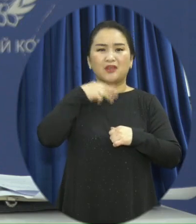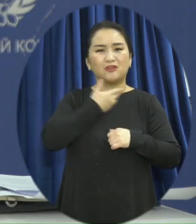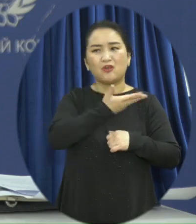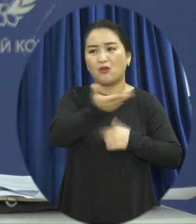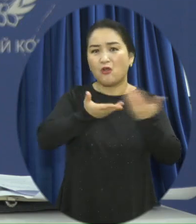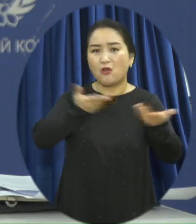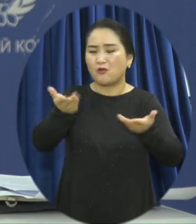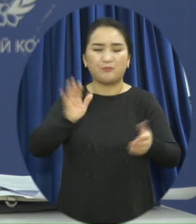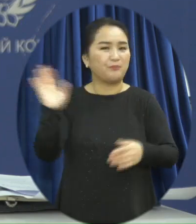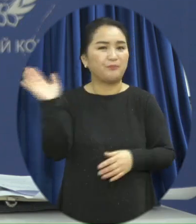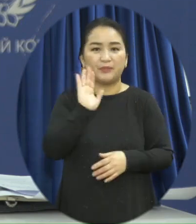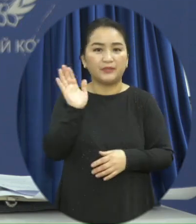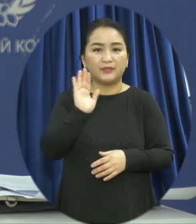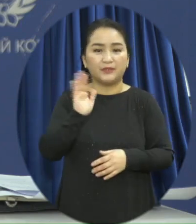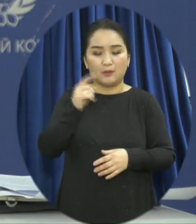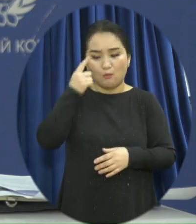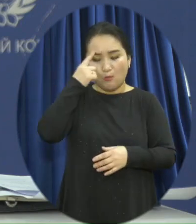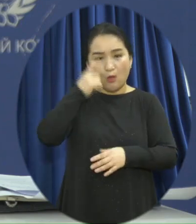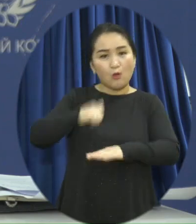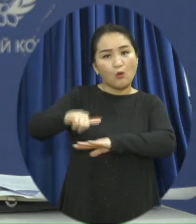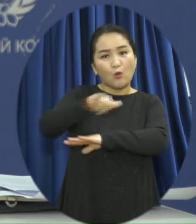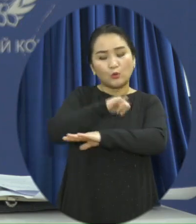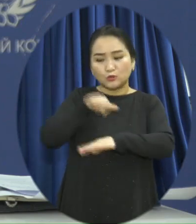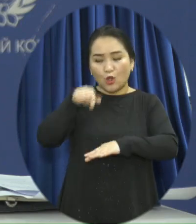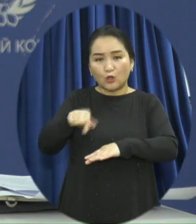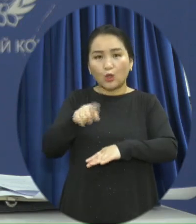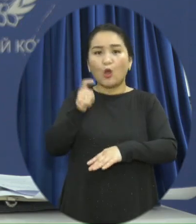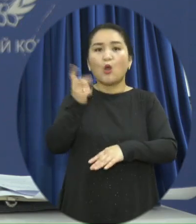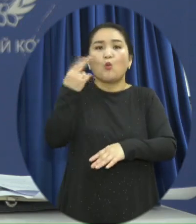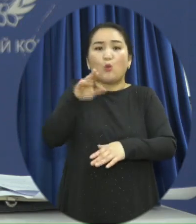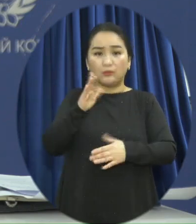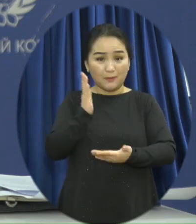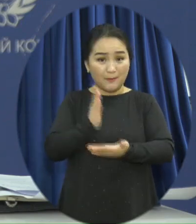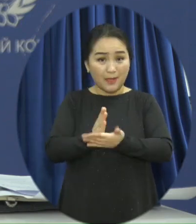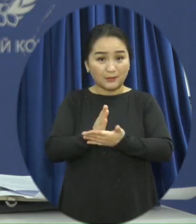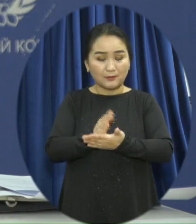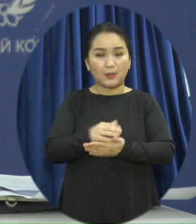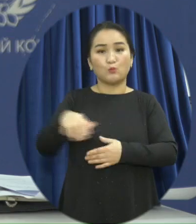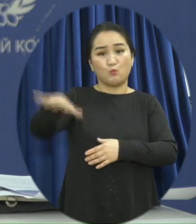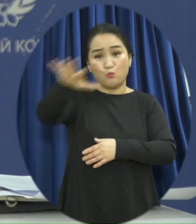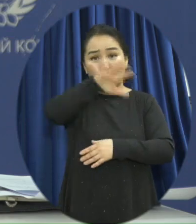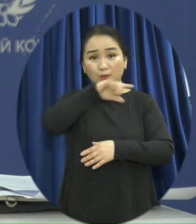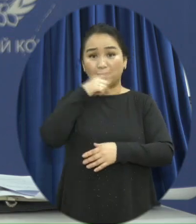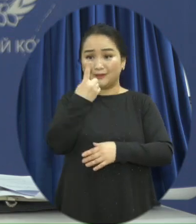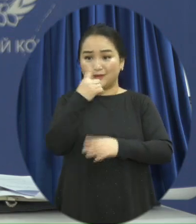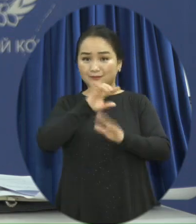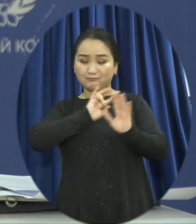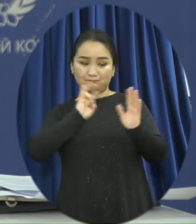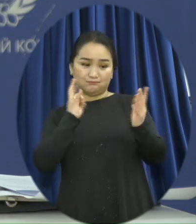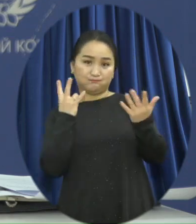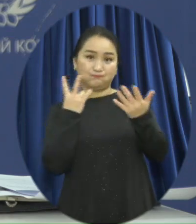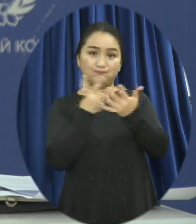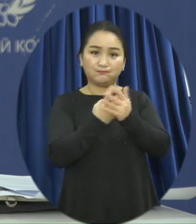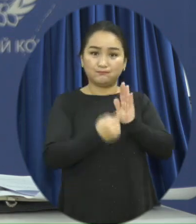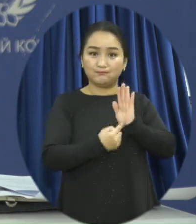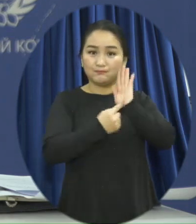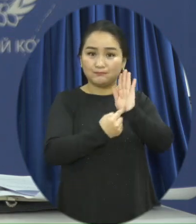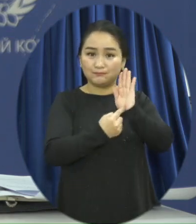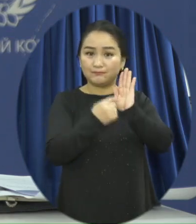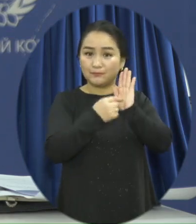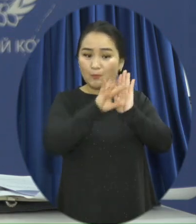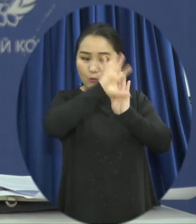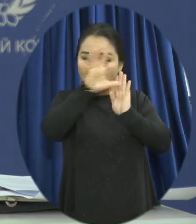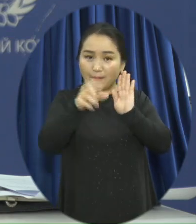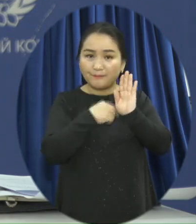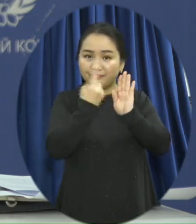нөхцөлд амьдарч байна. Монголын хүн ам цөөхөн. Тэгэхээр бүгдээрээ нийлээд нэг тал болоод коронавирусын халдвартай тэмцэн